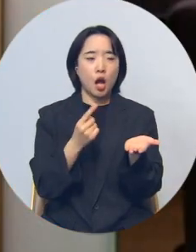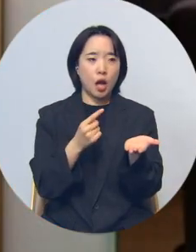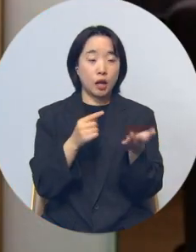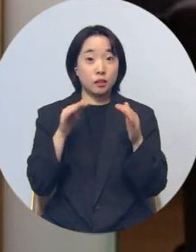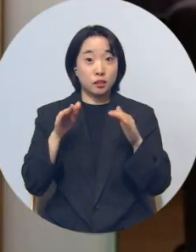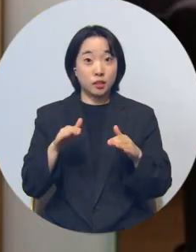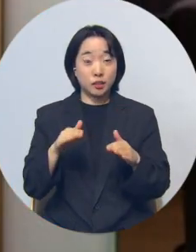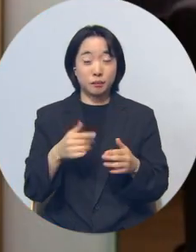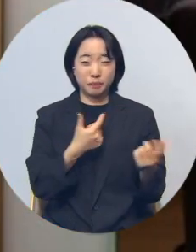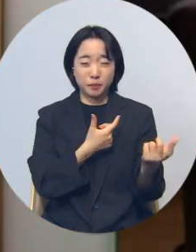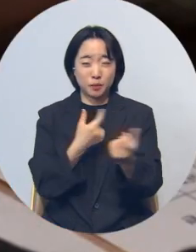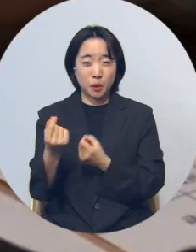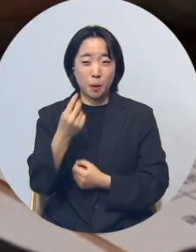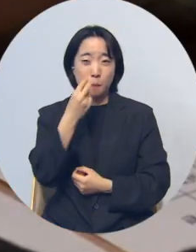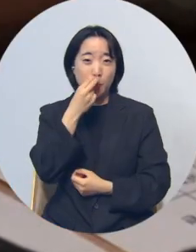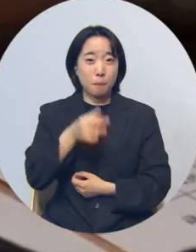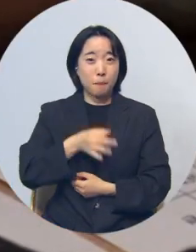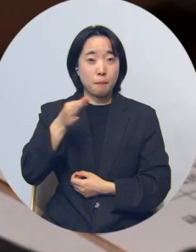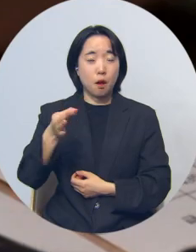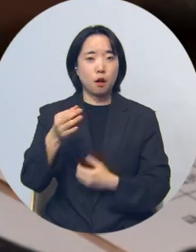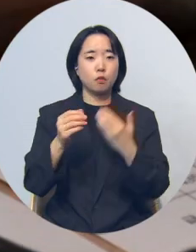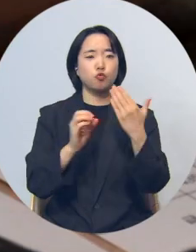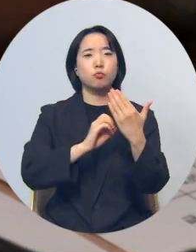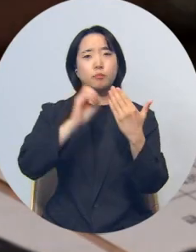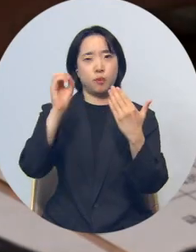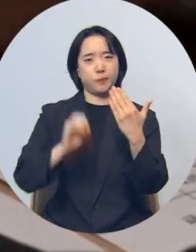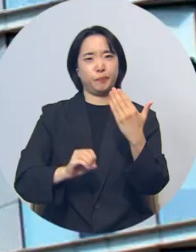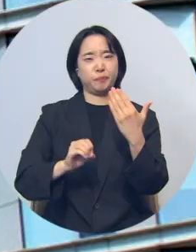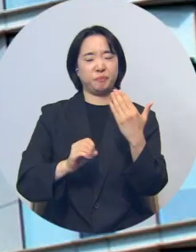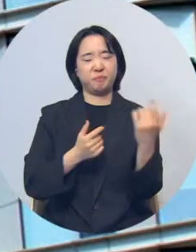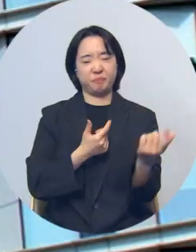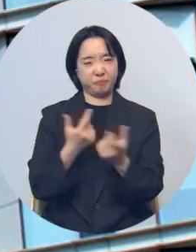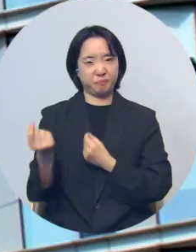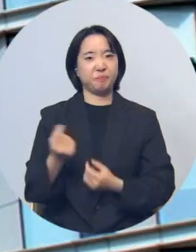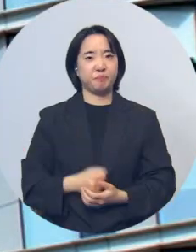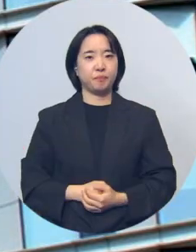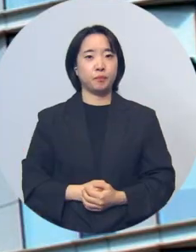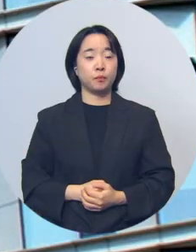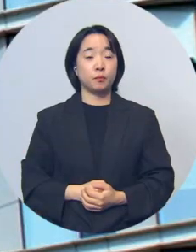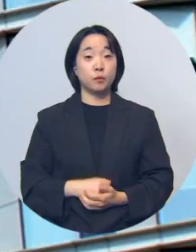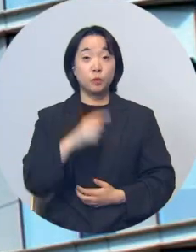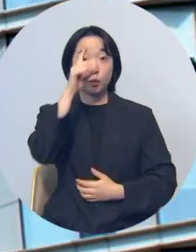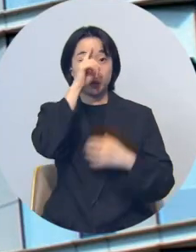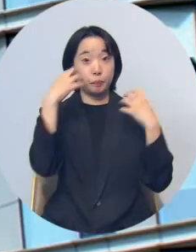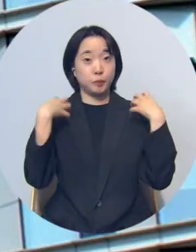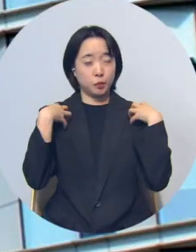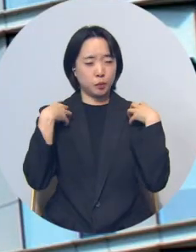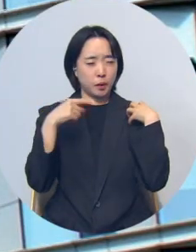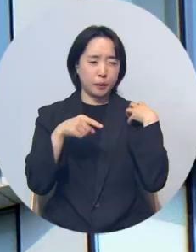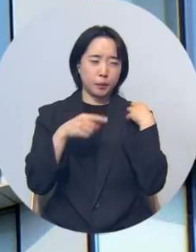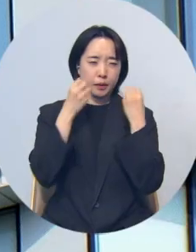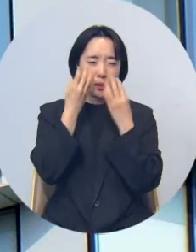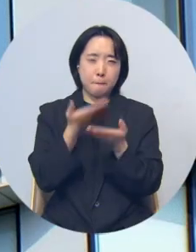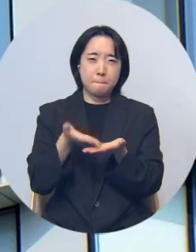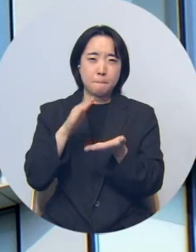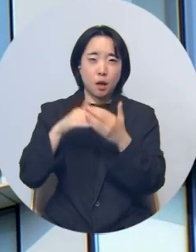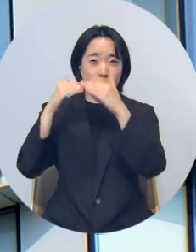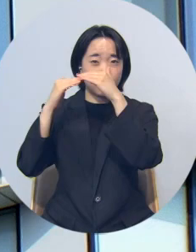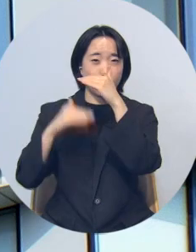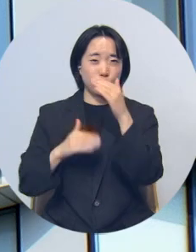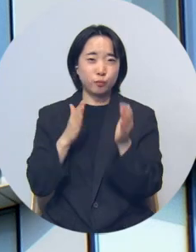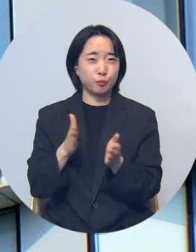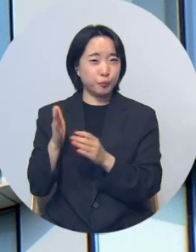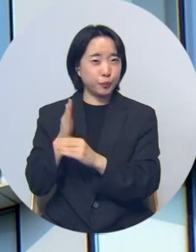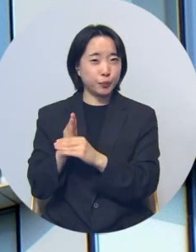보험요율 99% 일괄 적용하고 있습니다 정부가 준비 중인 국민연금 개혁 안에는 현행과 달리